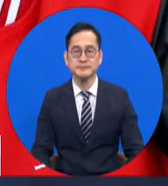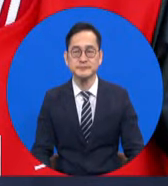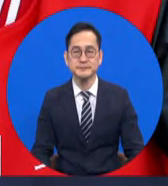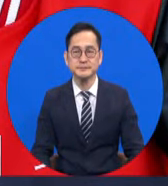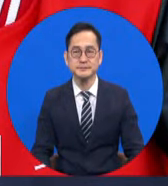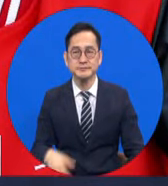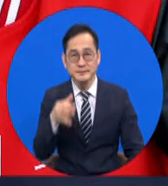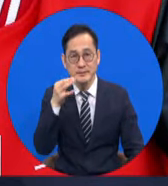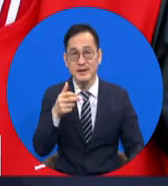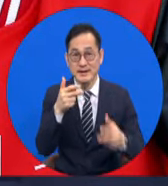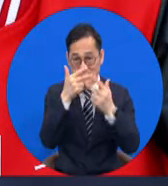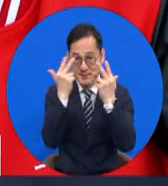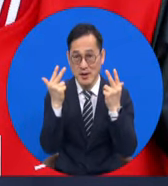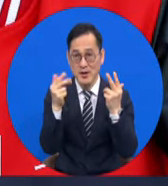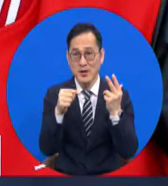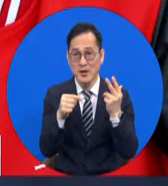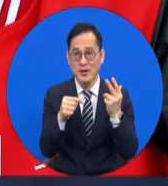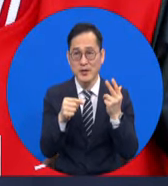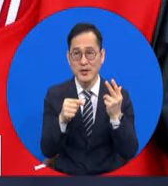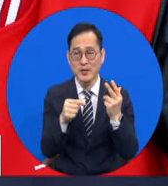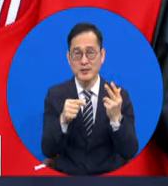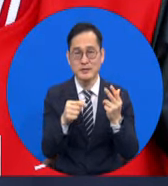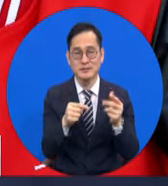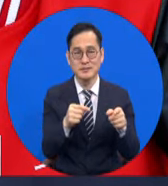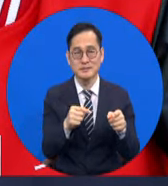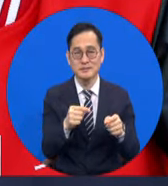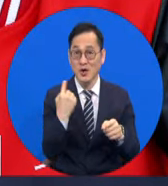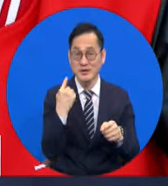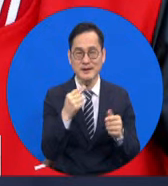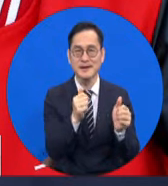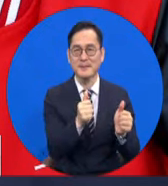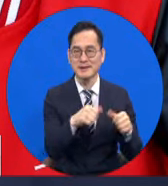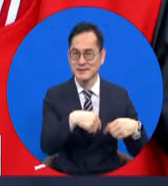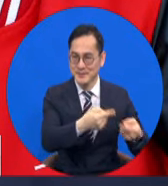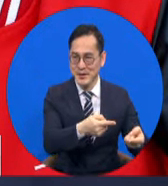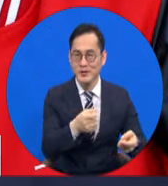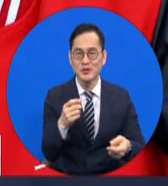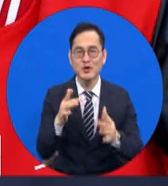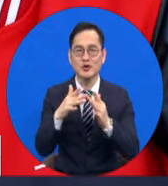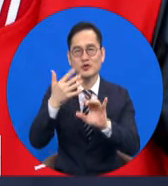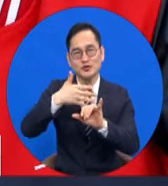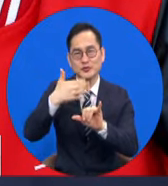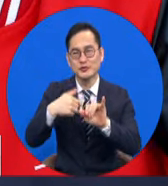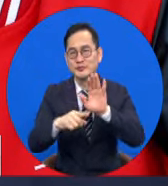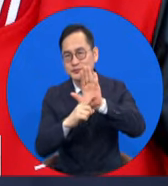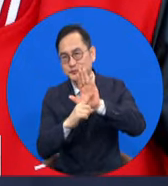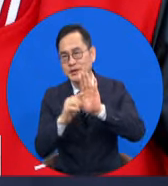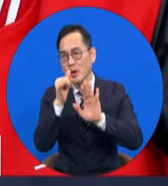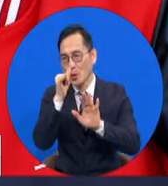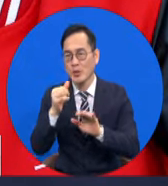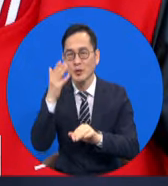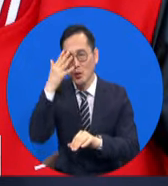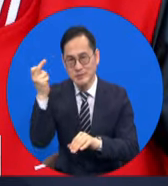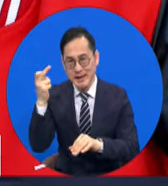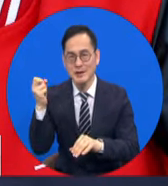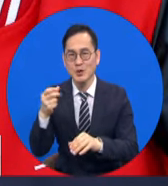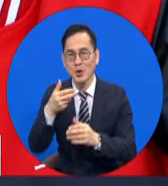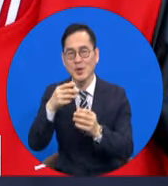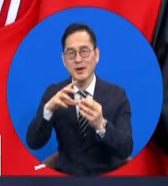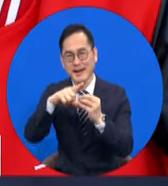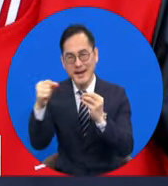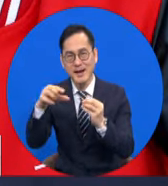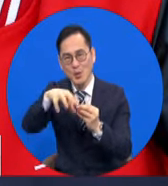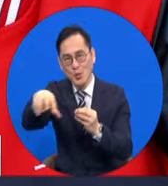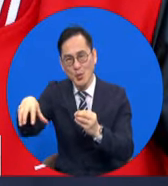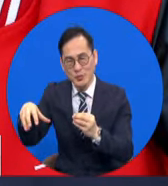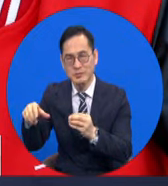자, 이재명 대표는 대장동 재판 출석했고 유튜브 온라인 유세했고 용산역 갔다 개항을 해서 이제 마지막 유세